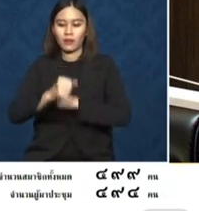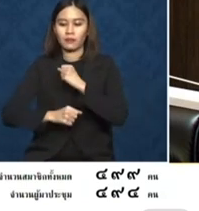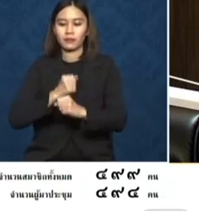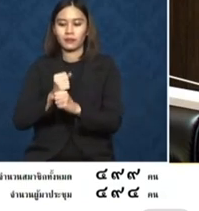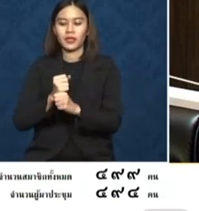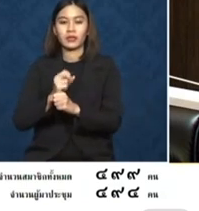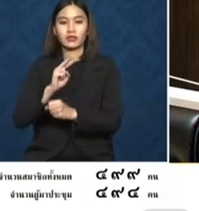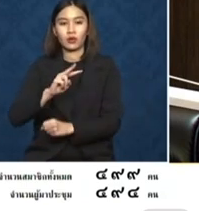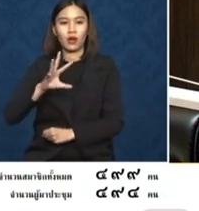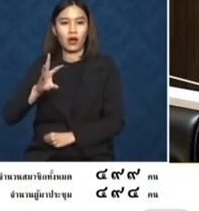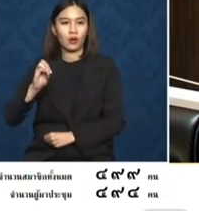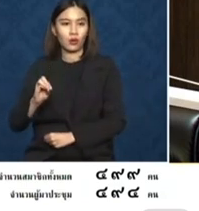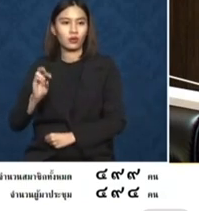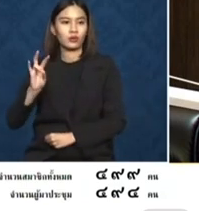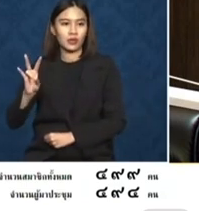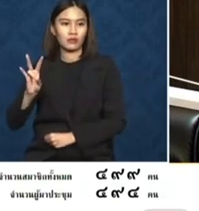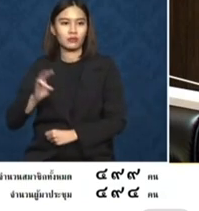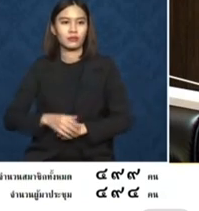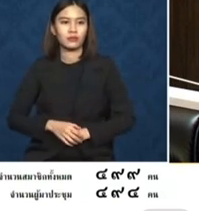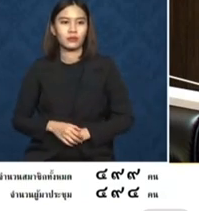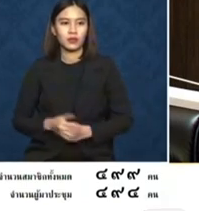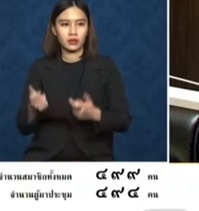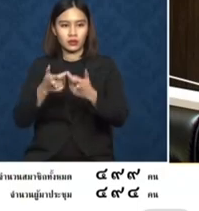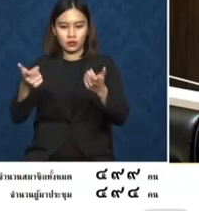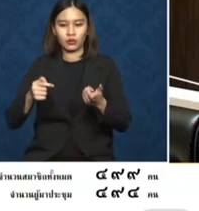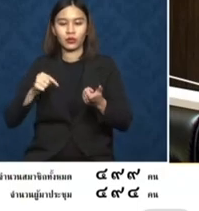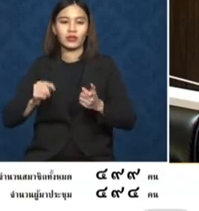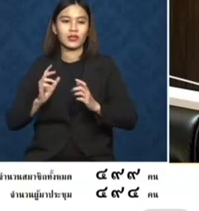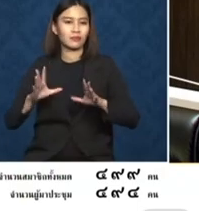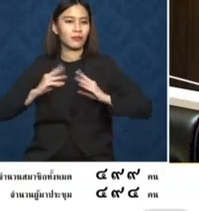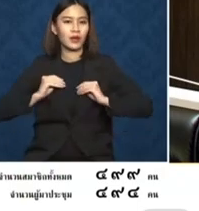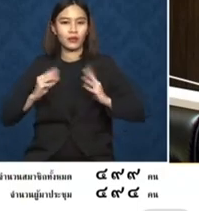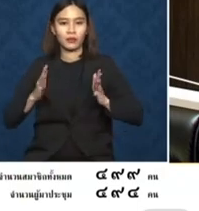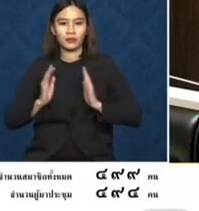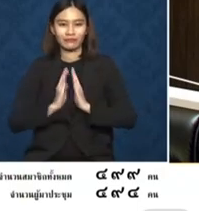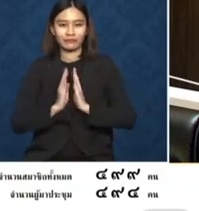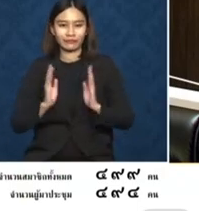งบประมาณพอสอ 2,567ฉบับดีได้ขอบคุณครัทาน